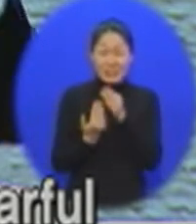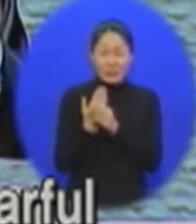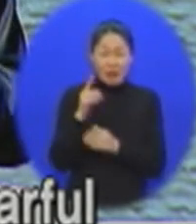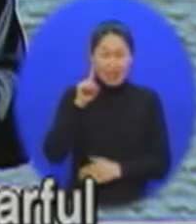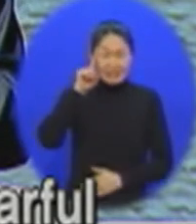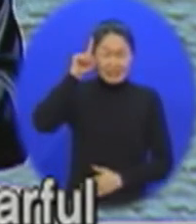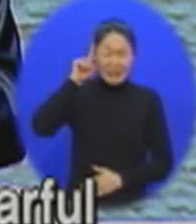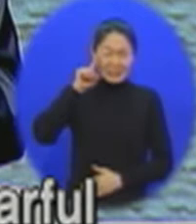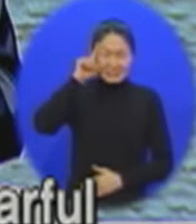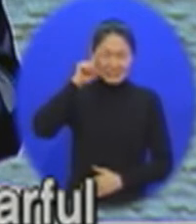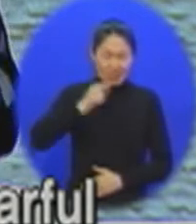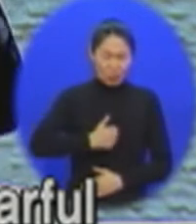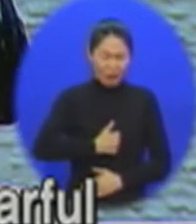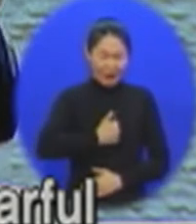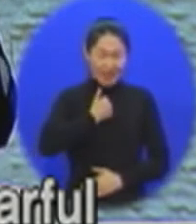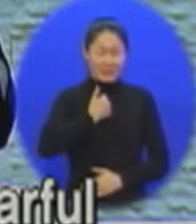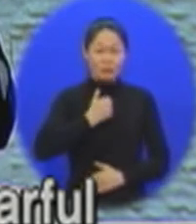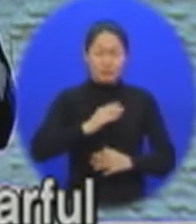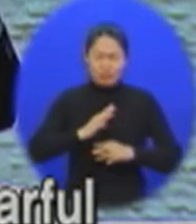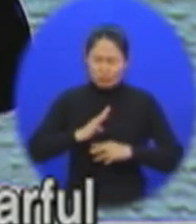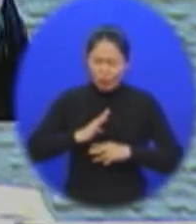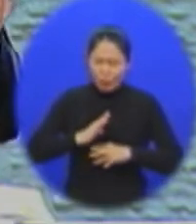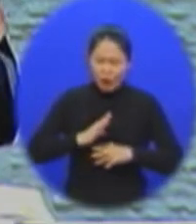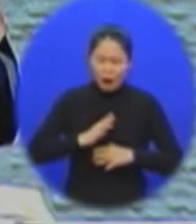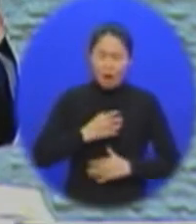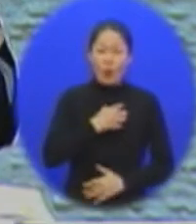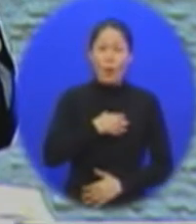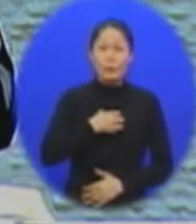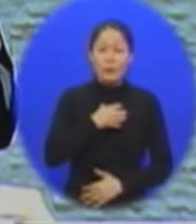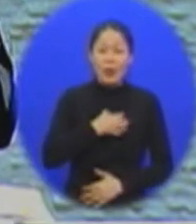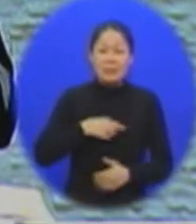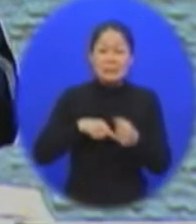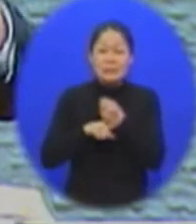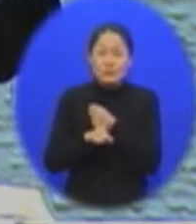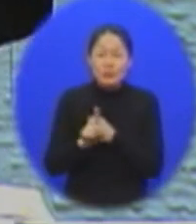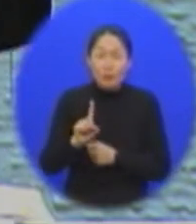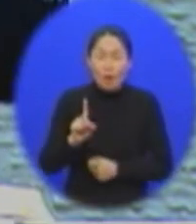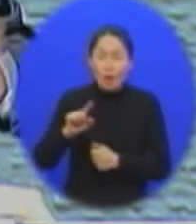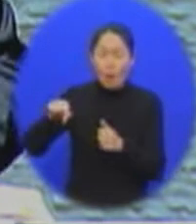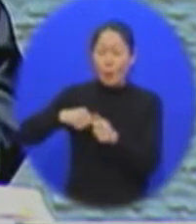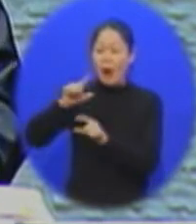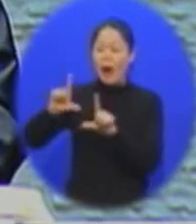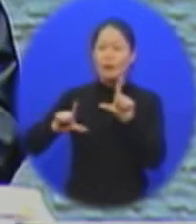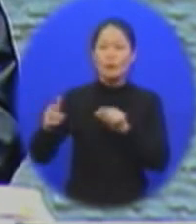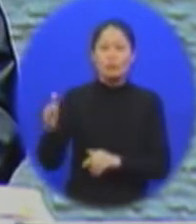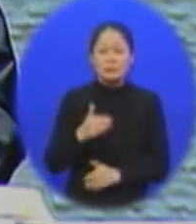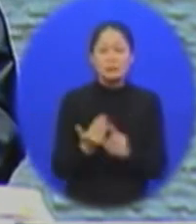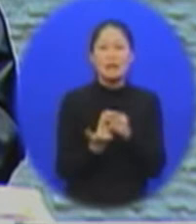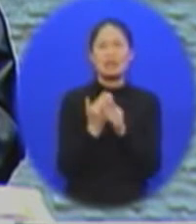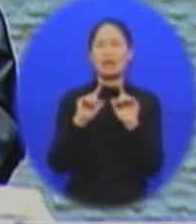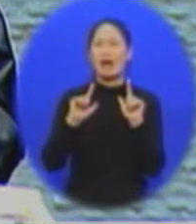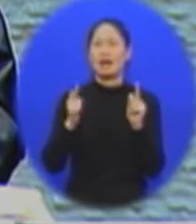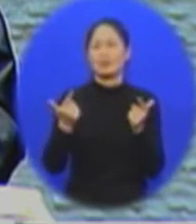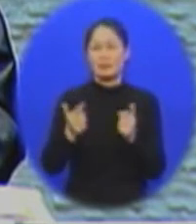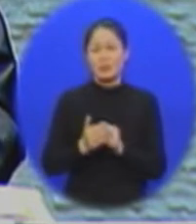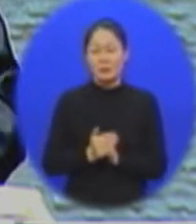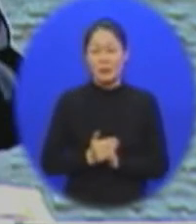화가 나고 두려워하고 염려하는 것은 환경에서 오는 게 아니에요